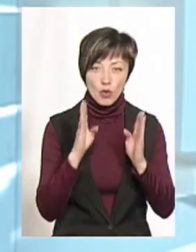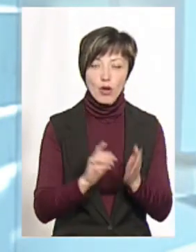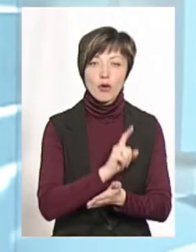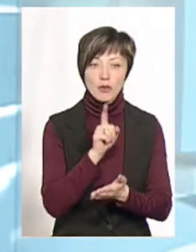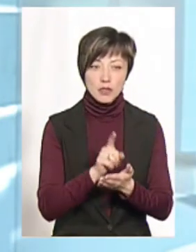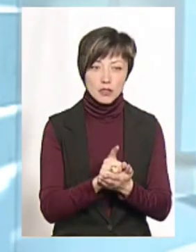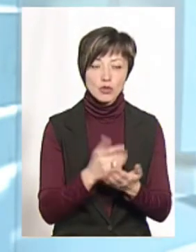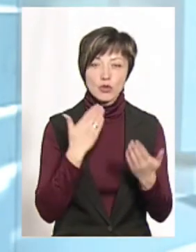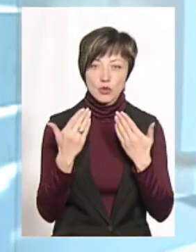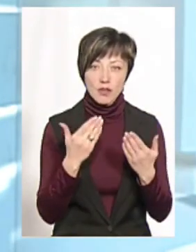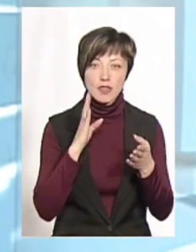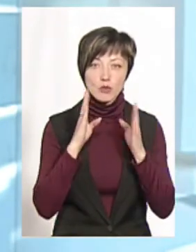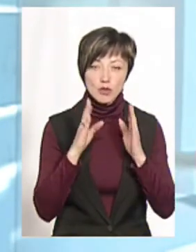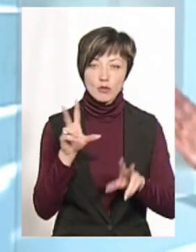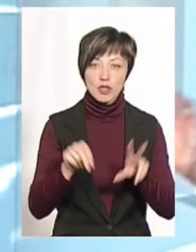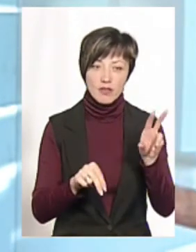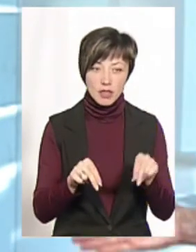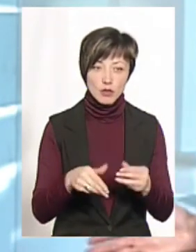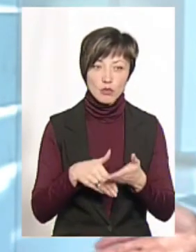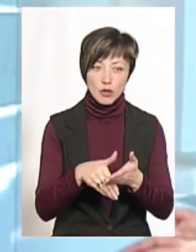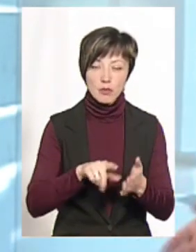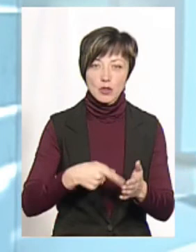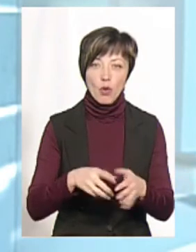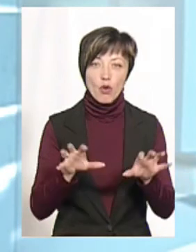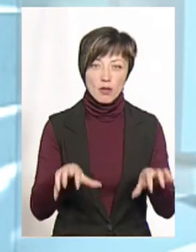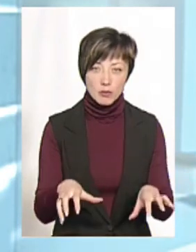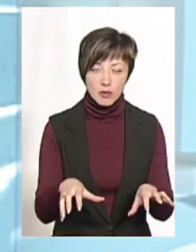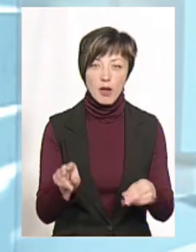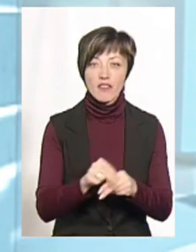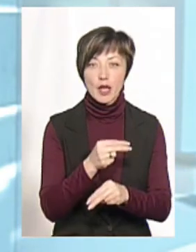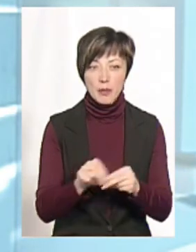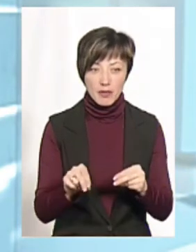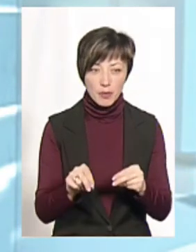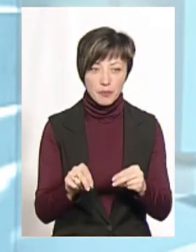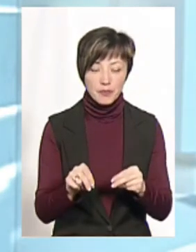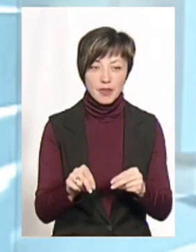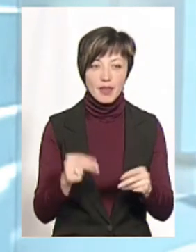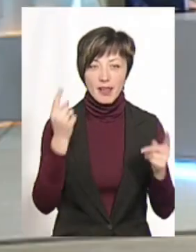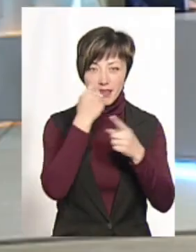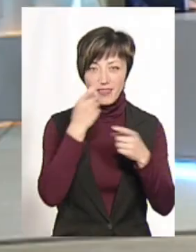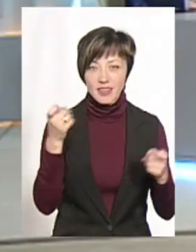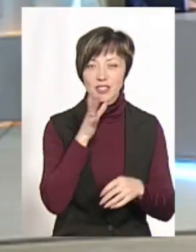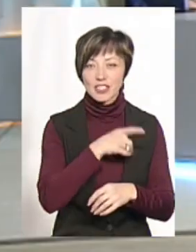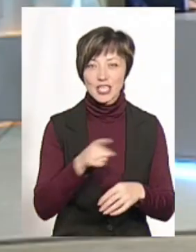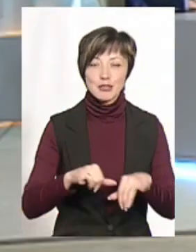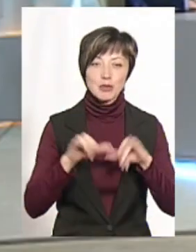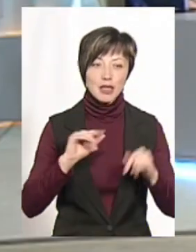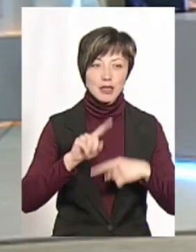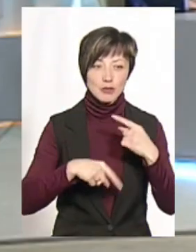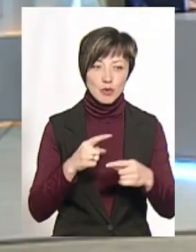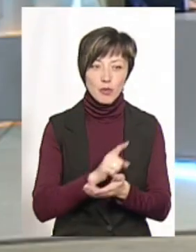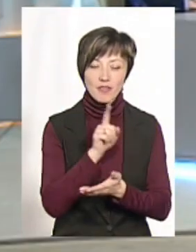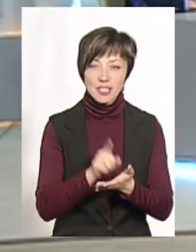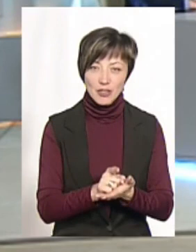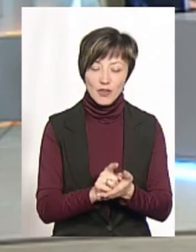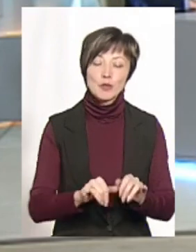Ми те, що стосується Фейсбуку, сподіваюся, за допомогою міського голови виправимо. Треба ефірний час збільшувати. Наступного разу